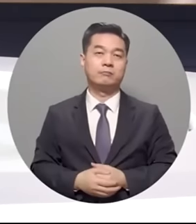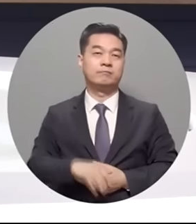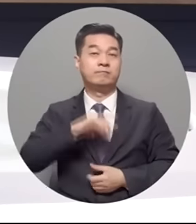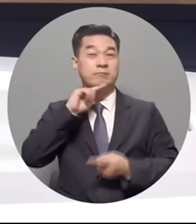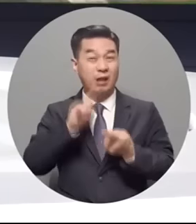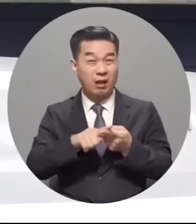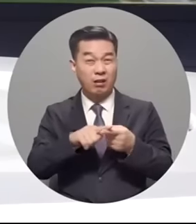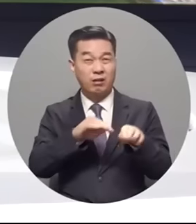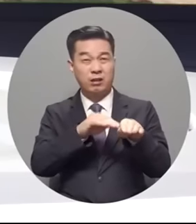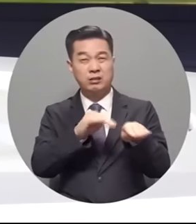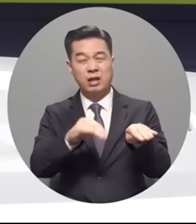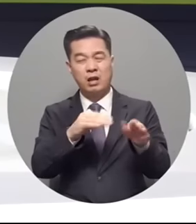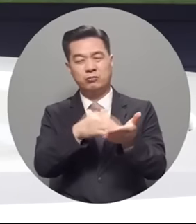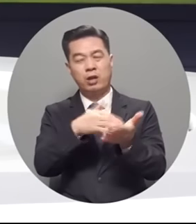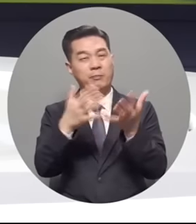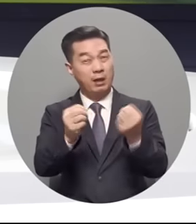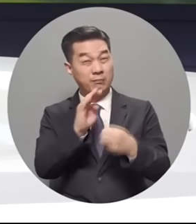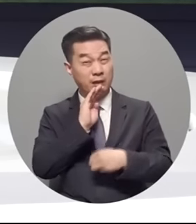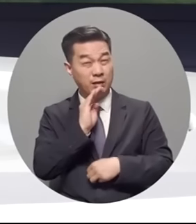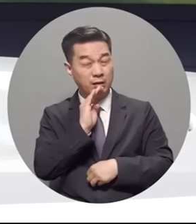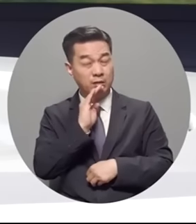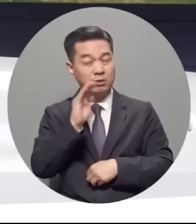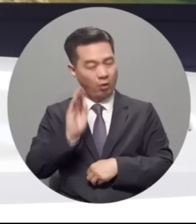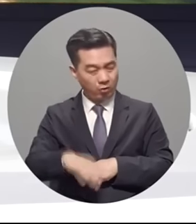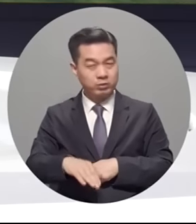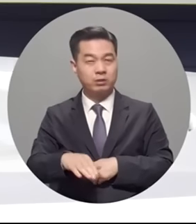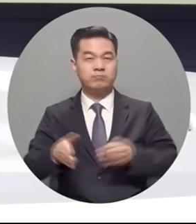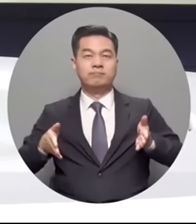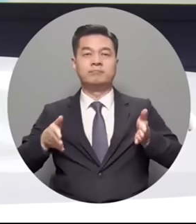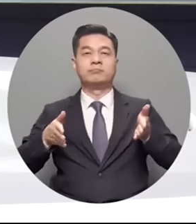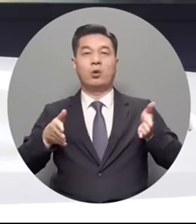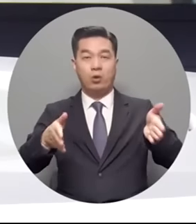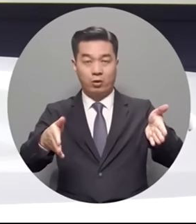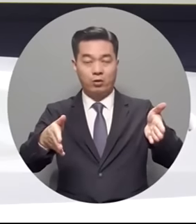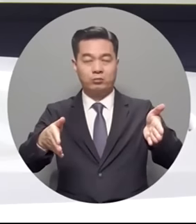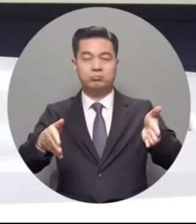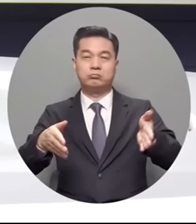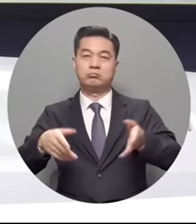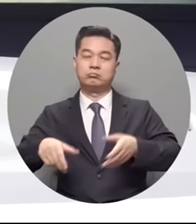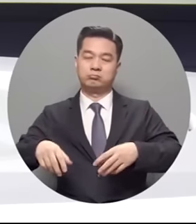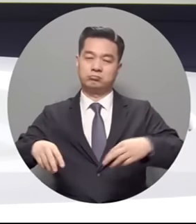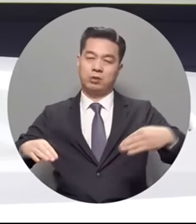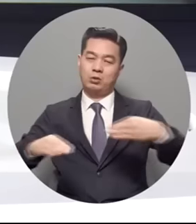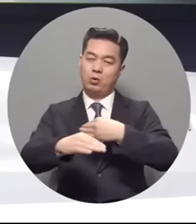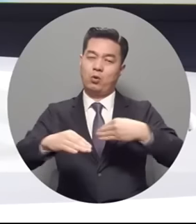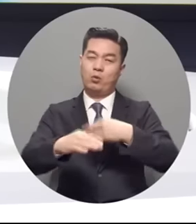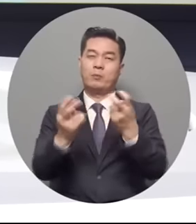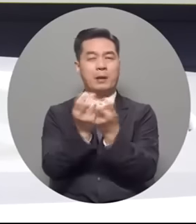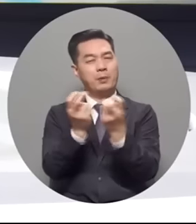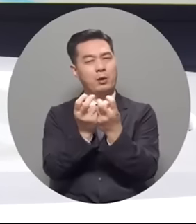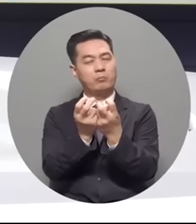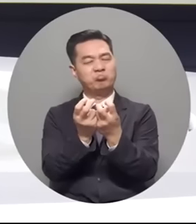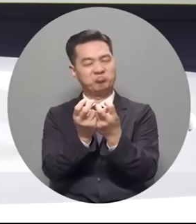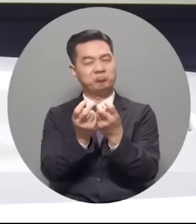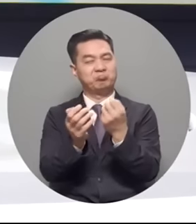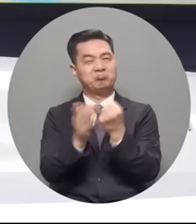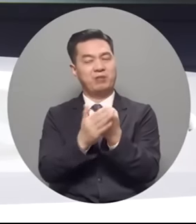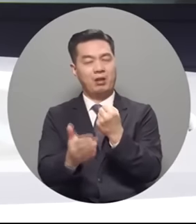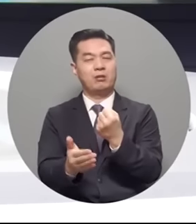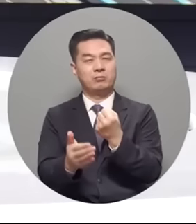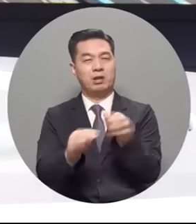차가 많은 게 원인이겠지만 도로의 구조나 차량의 통행 방식 때문에 더 막히는 경우도 많다고